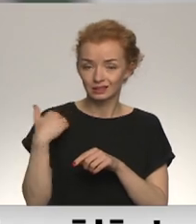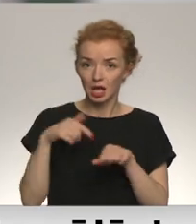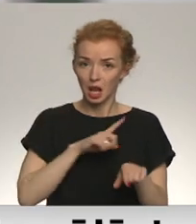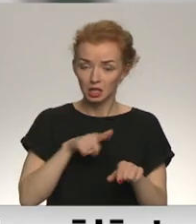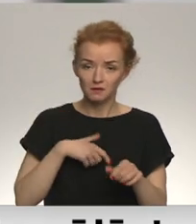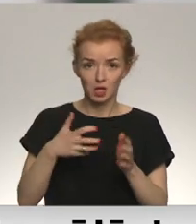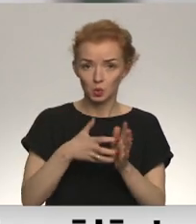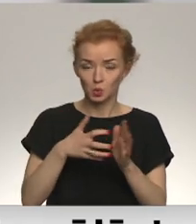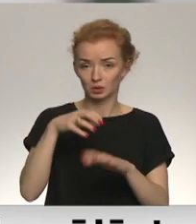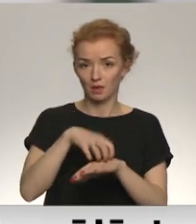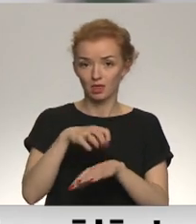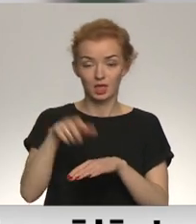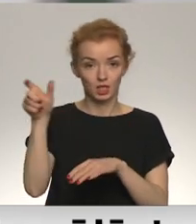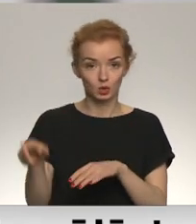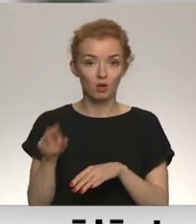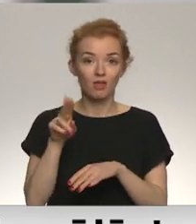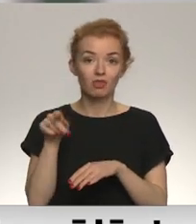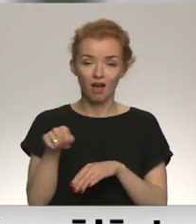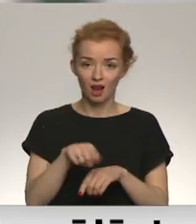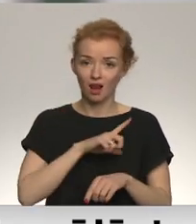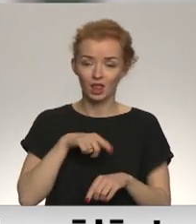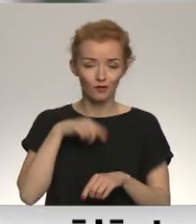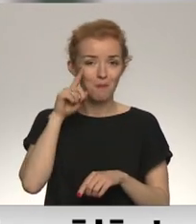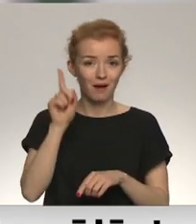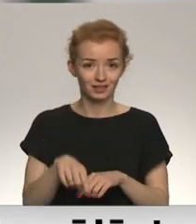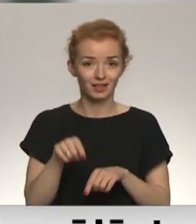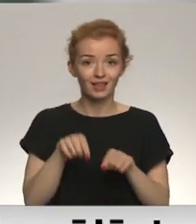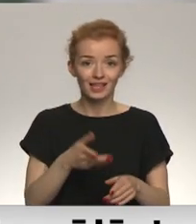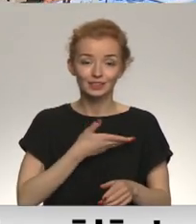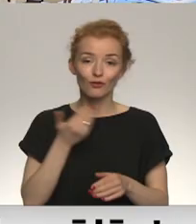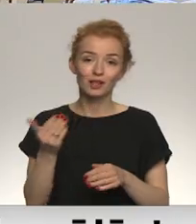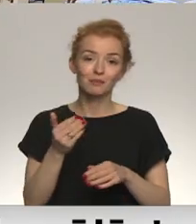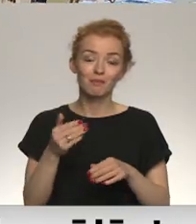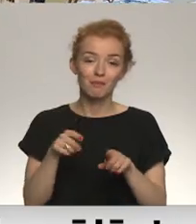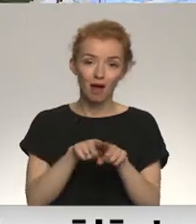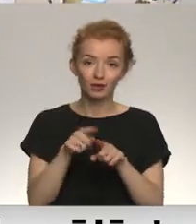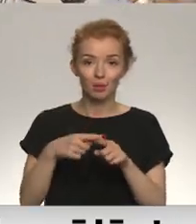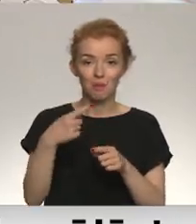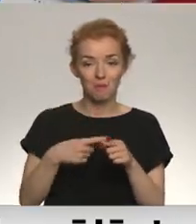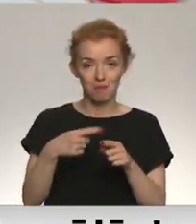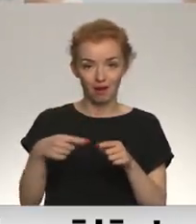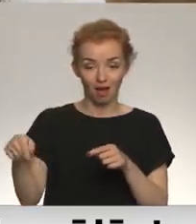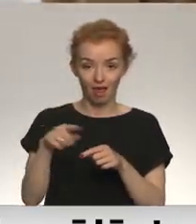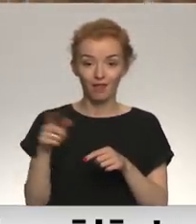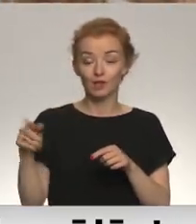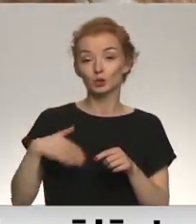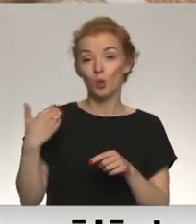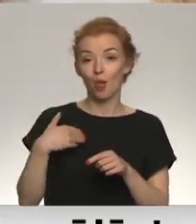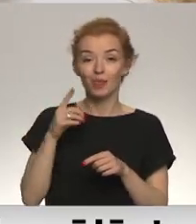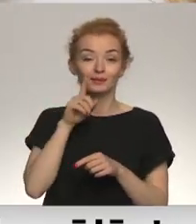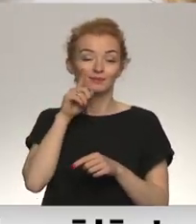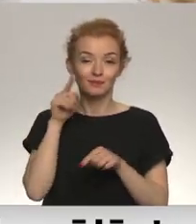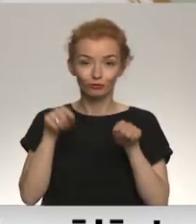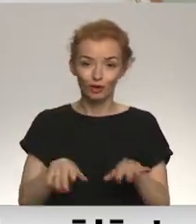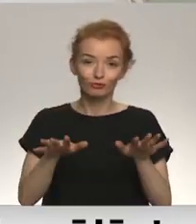trūkst. Latvija Natālijai ir mīļa un pazīstama, te dzīvo viņas māsa un brālēni. Jau kā skolniece pavadījusi šeit